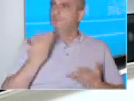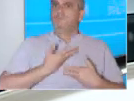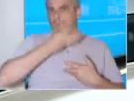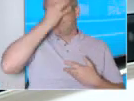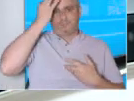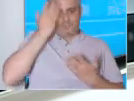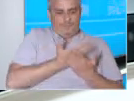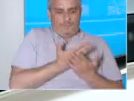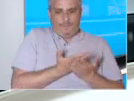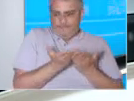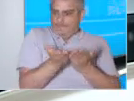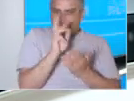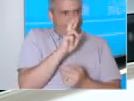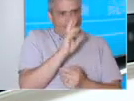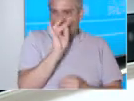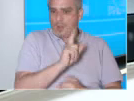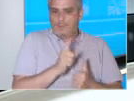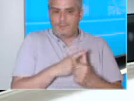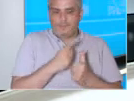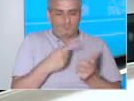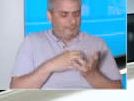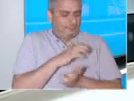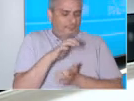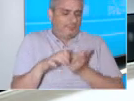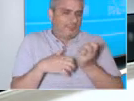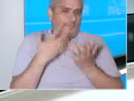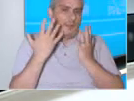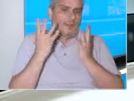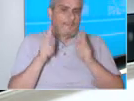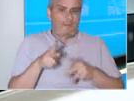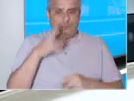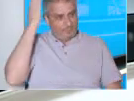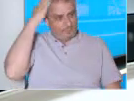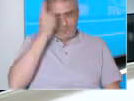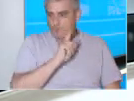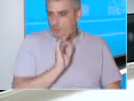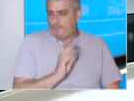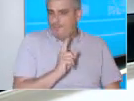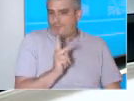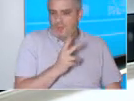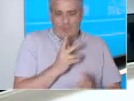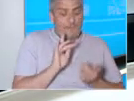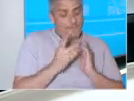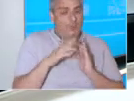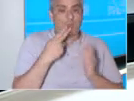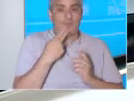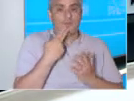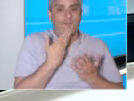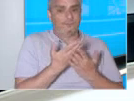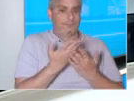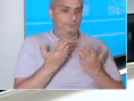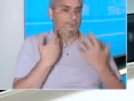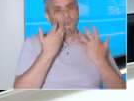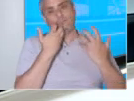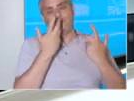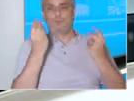משמיים מההוכחה הזו, הנה רם לא מגנים אותם, זה מסבך עד העצם את בנט. הוא לא באמת יכול ללכת בניגוד להצהרות שלו ולפזר פה סיפורים